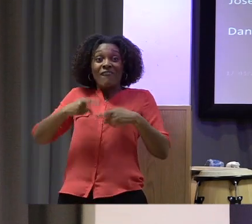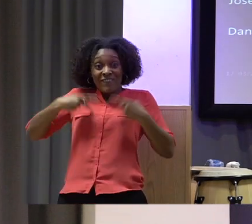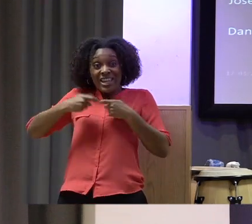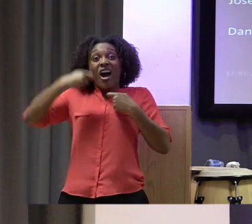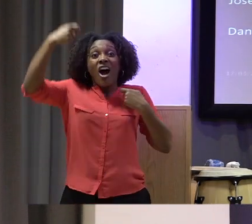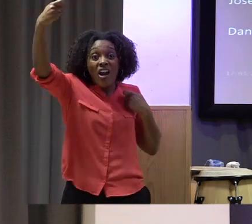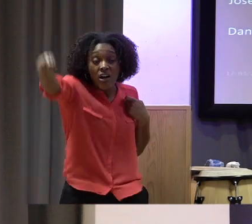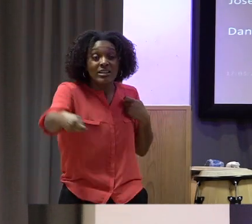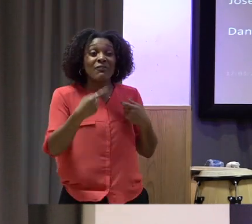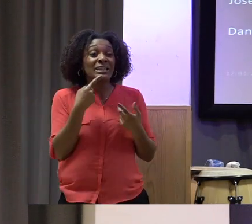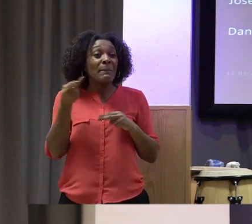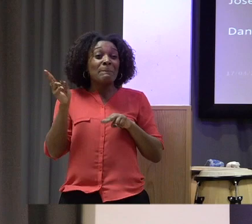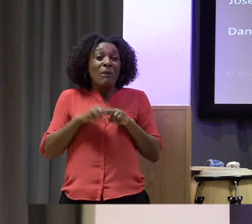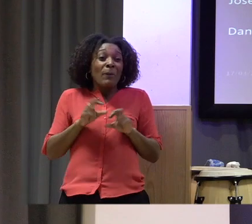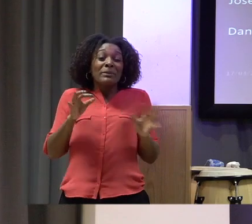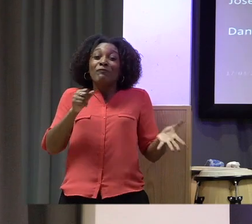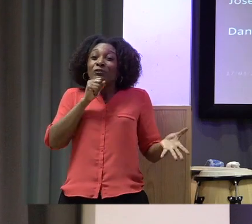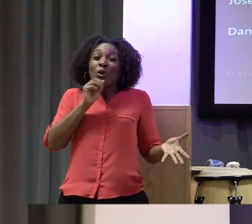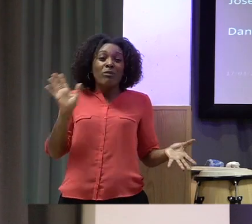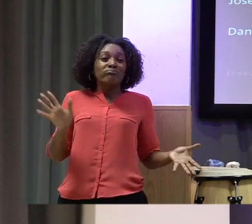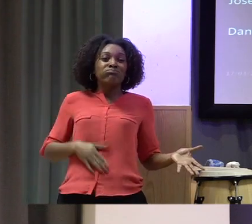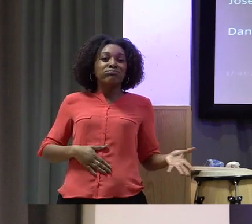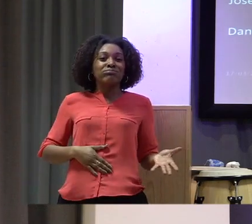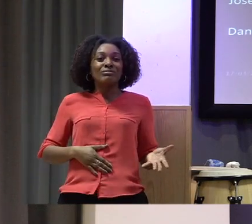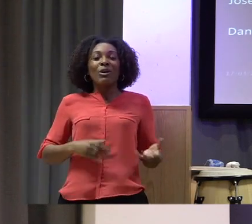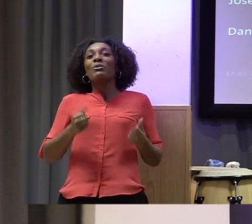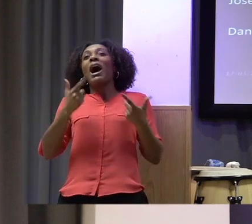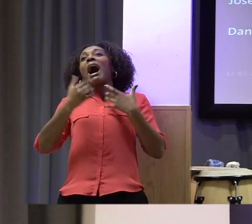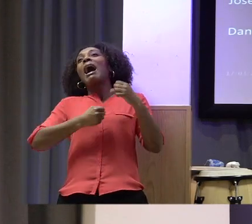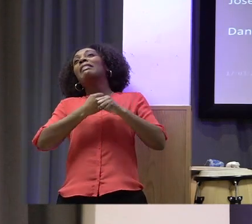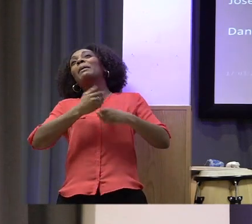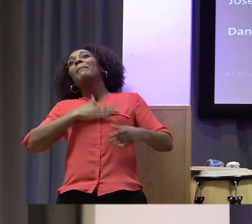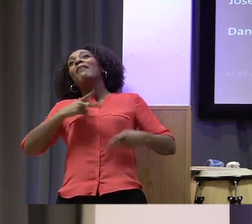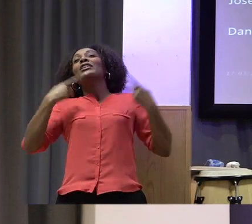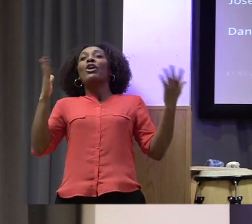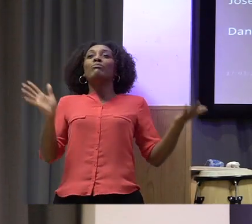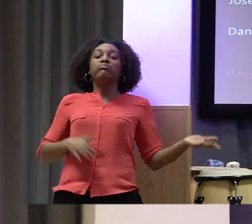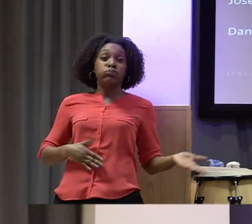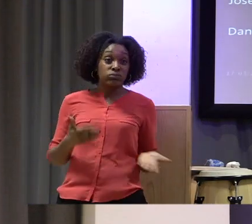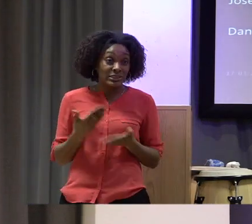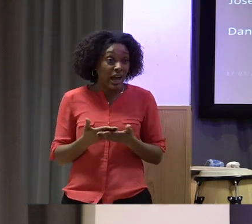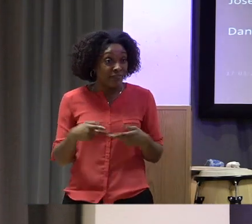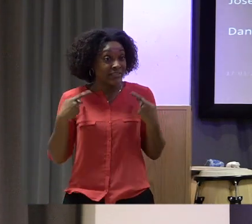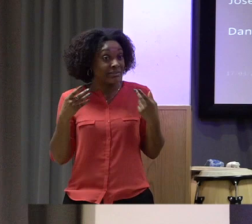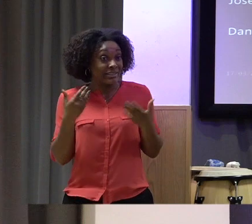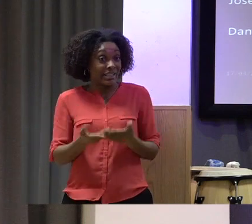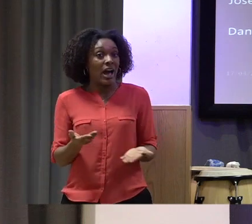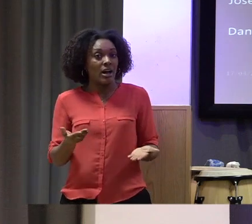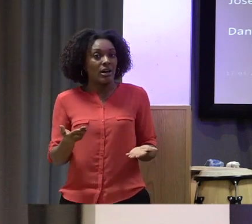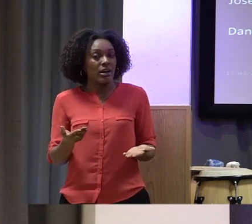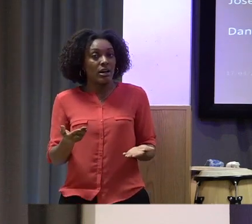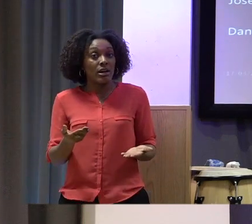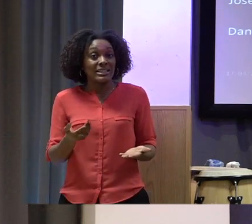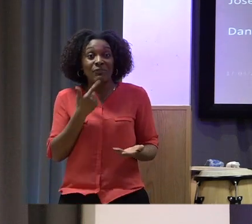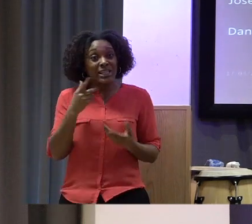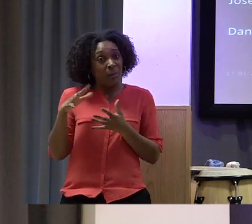Il mourut rassasié de jours. En fait, le livre de Job, c'est qu'une partie, c'est que l'épreuve de la foi de sa vie. Mais après, Job